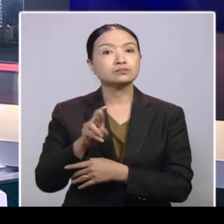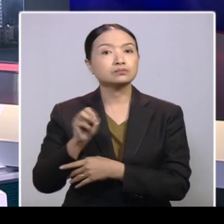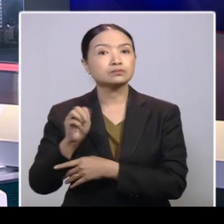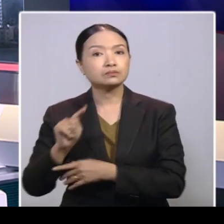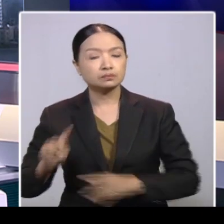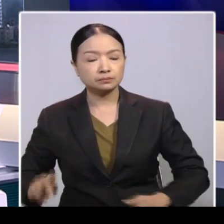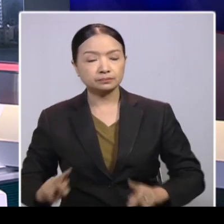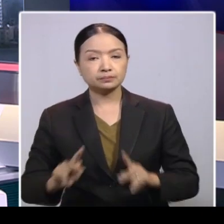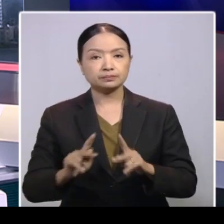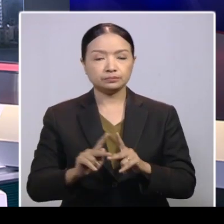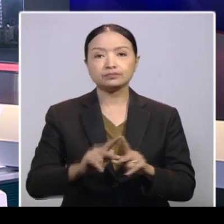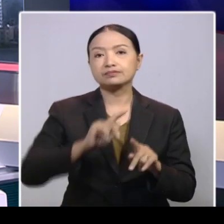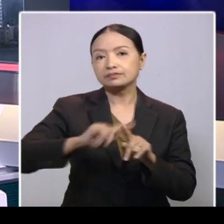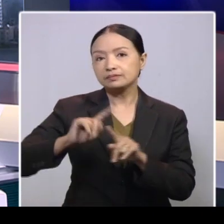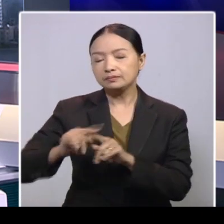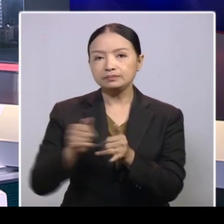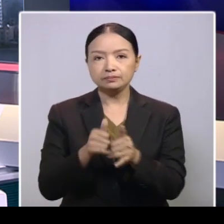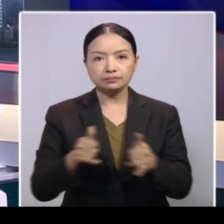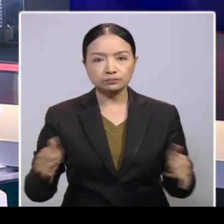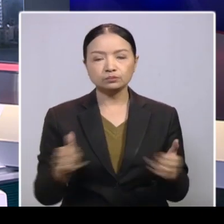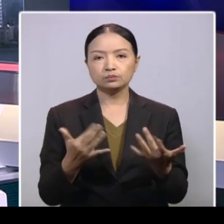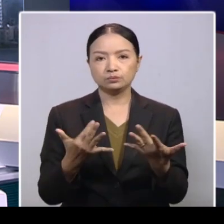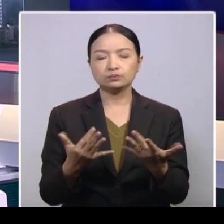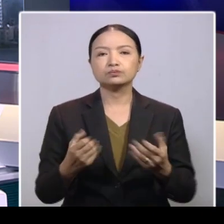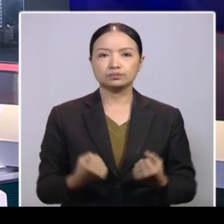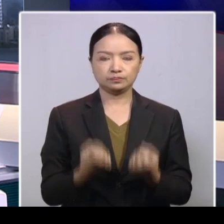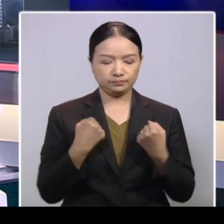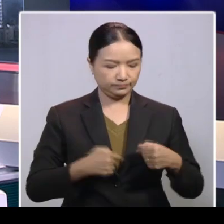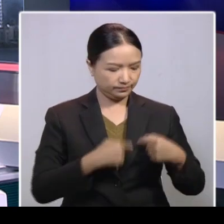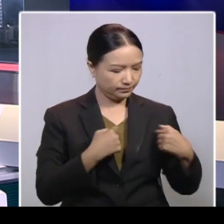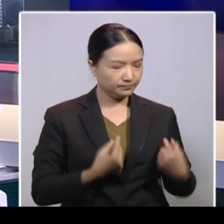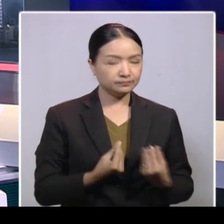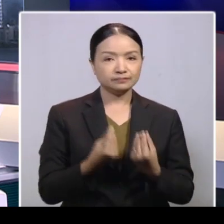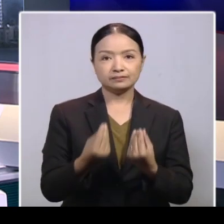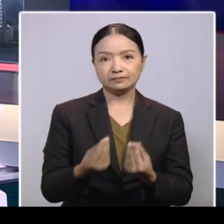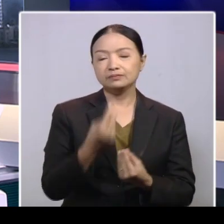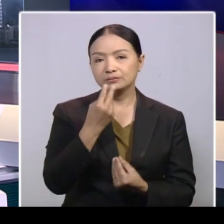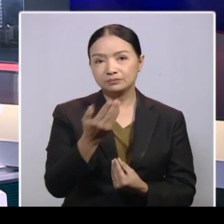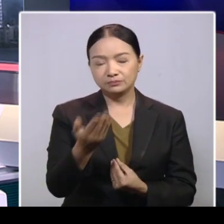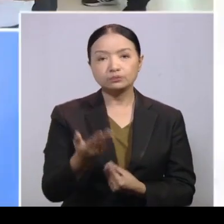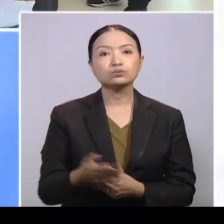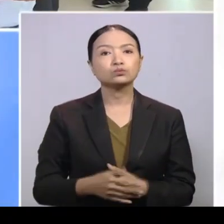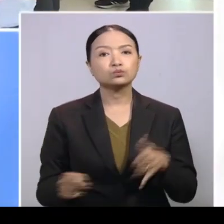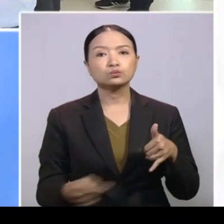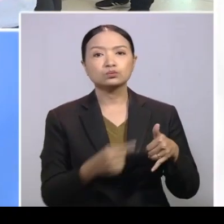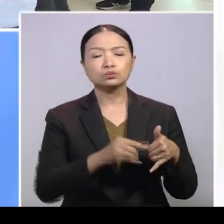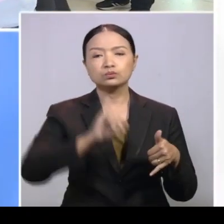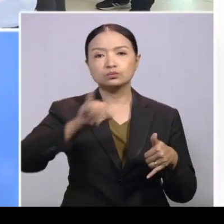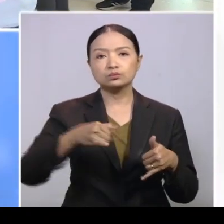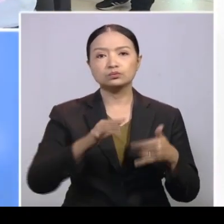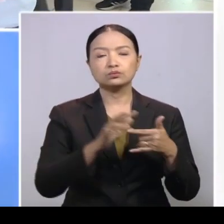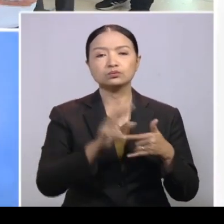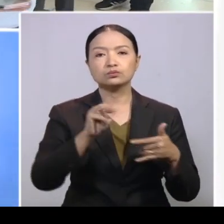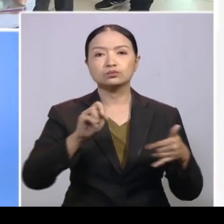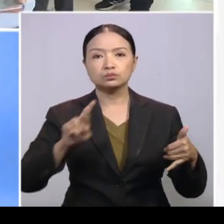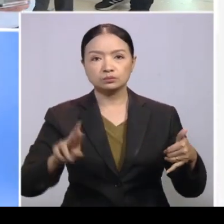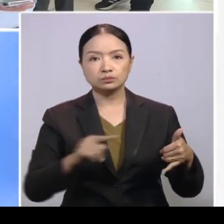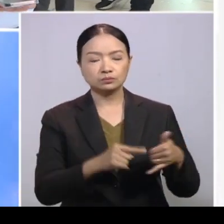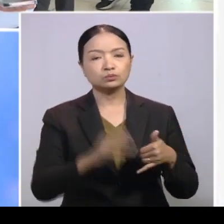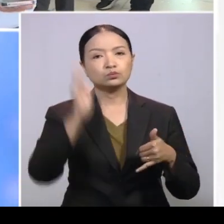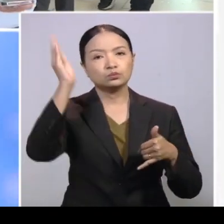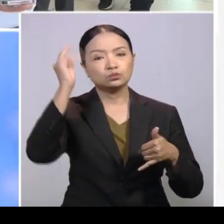จแล้วก็น่าจะมีการพูดถึงเรื่องการเยียวยาด้วยติดตามการรายงานจากคุณจามรกิจสวภาครายงานสดเข้ามาครับ